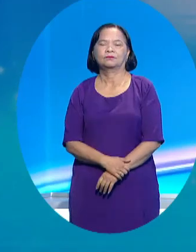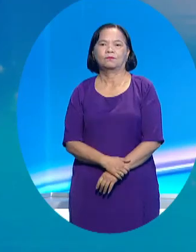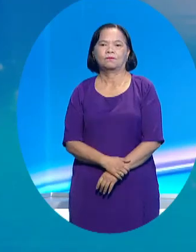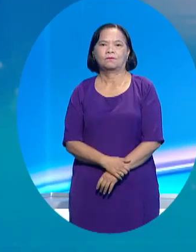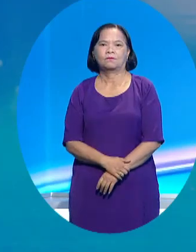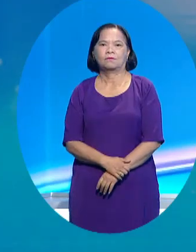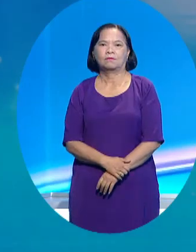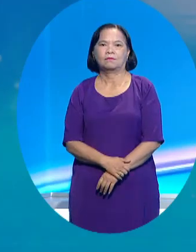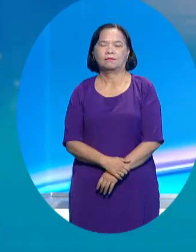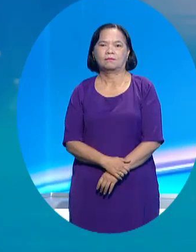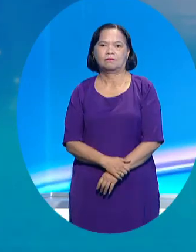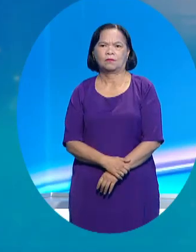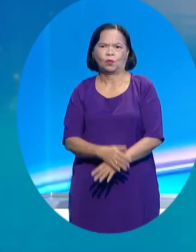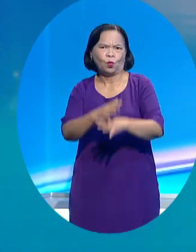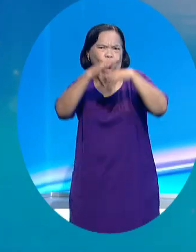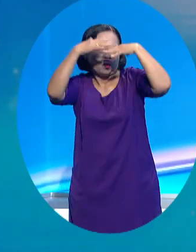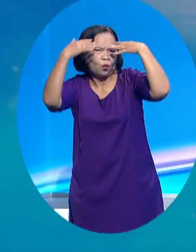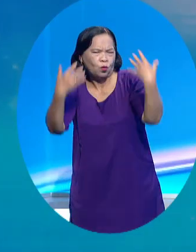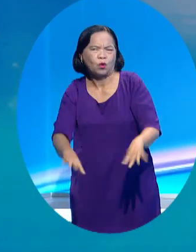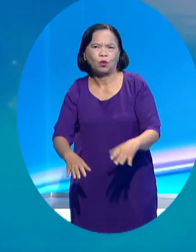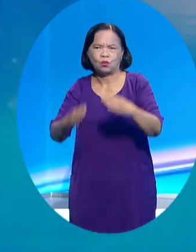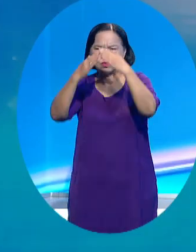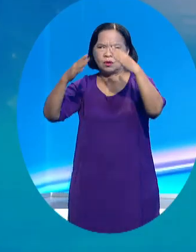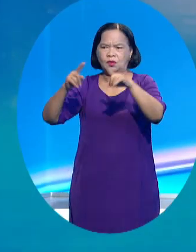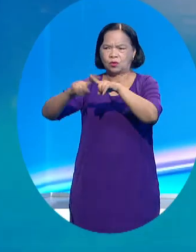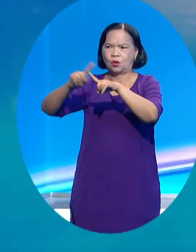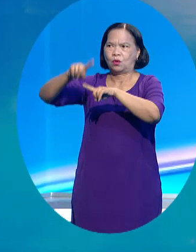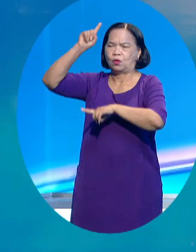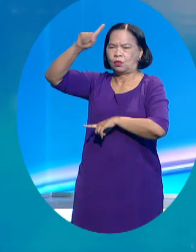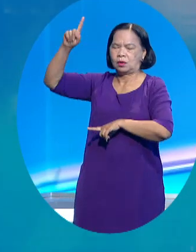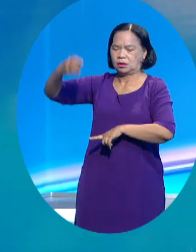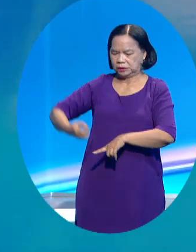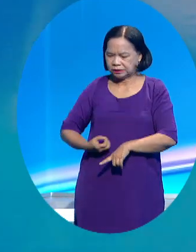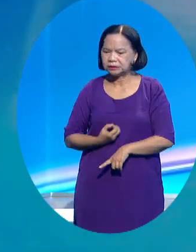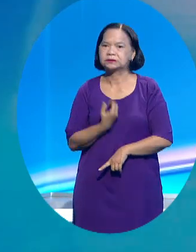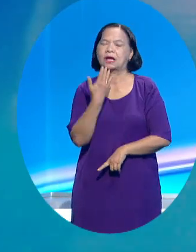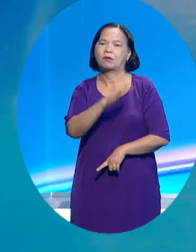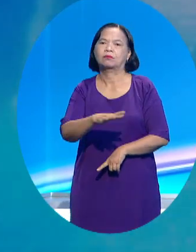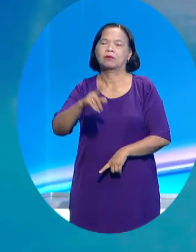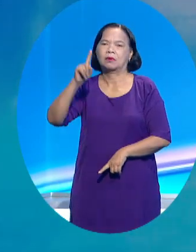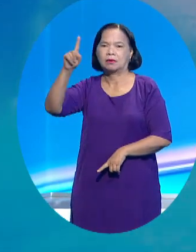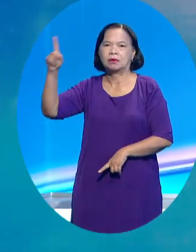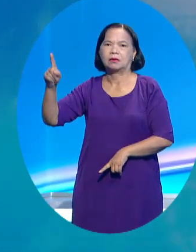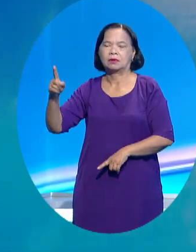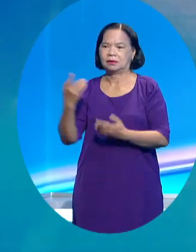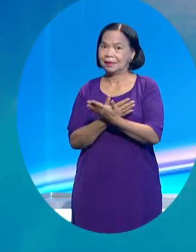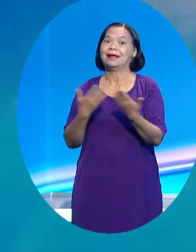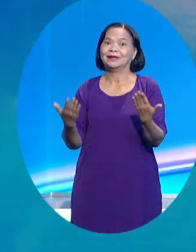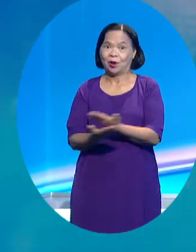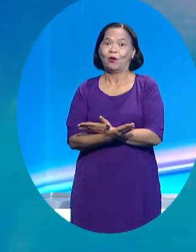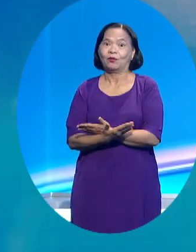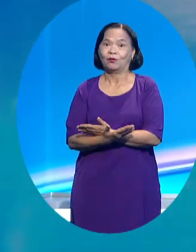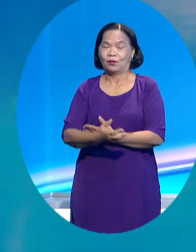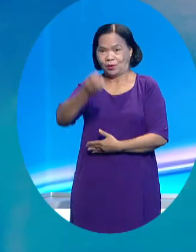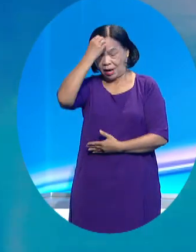Hàng trăm học khu ở Mỹ giải quyết tình trạng thiếu giáo viên cũng như nâng cao chất lượng cuộc sống cho học sinh và giảng viên bằng một bước thay đổi lớn, đó là